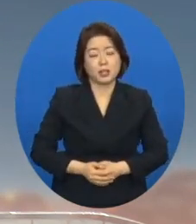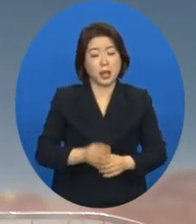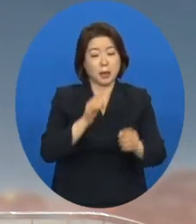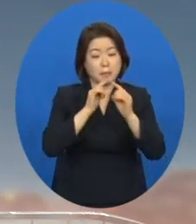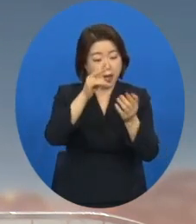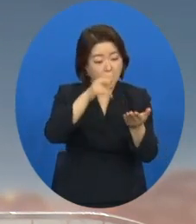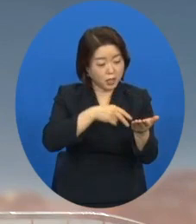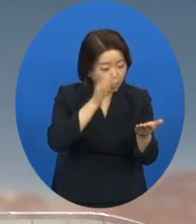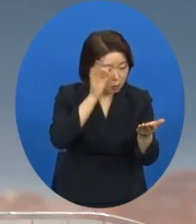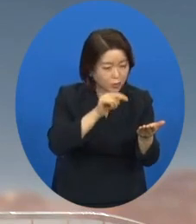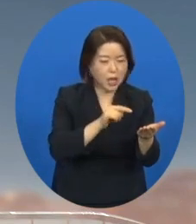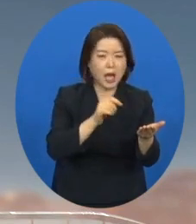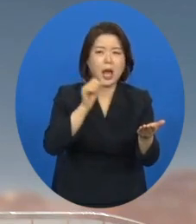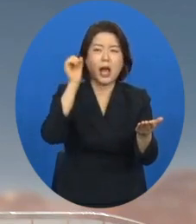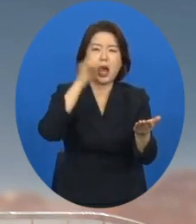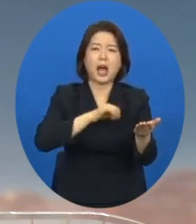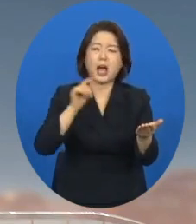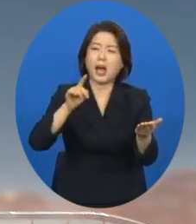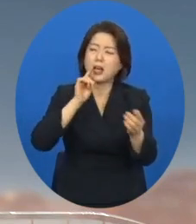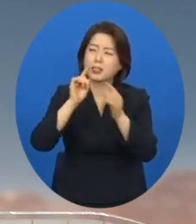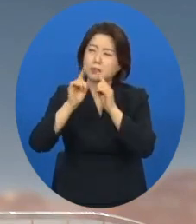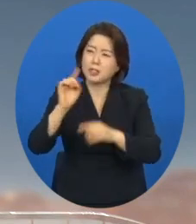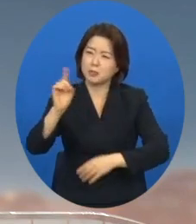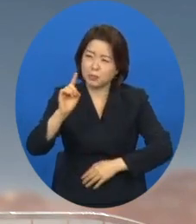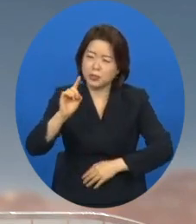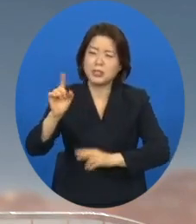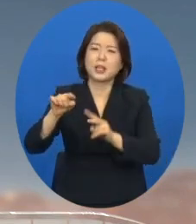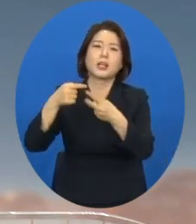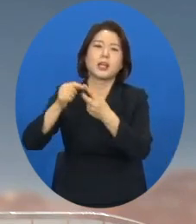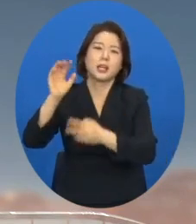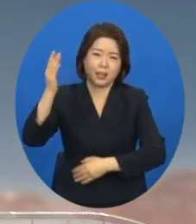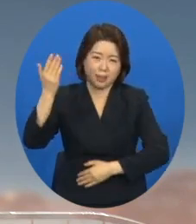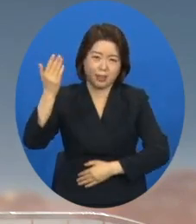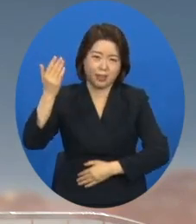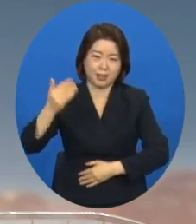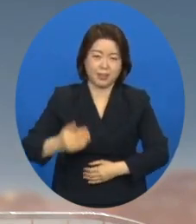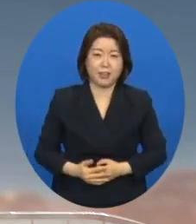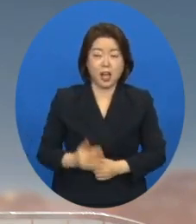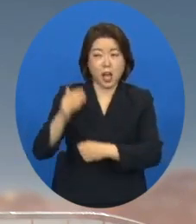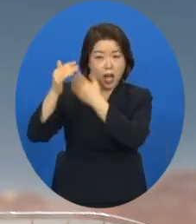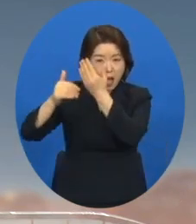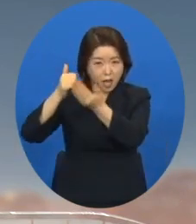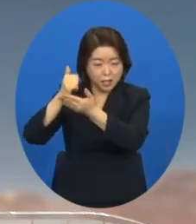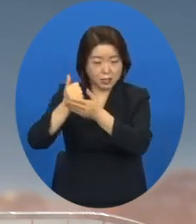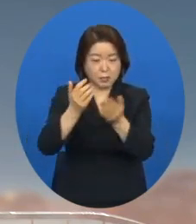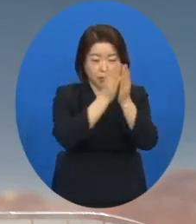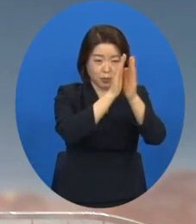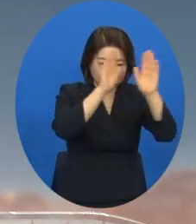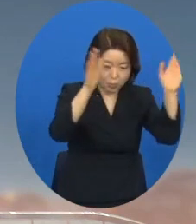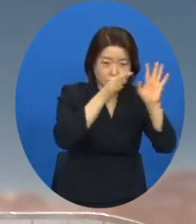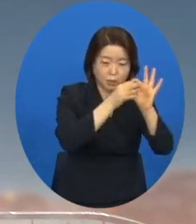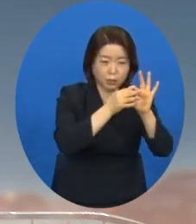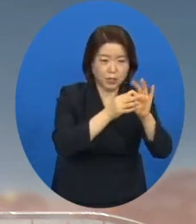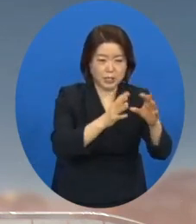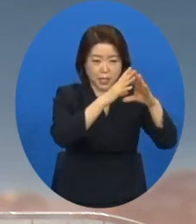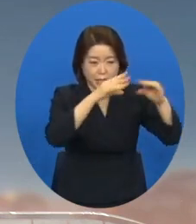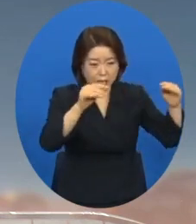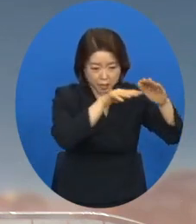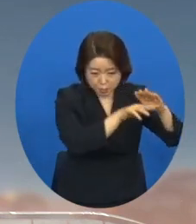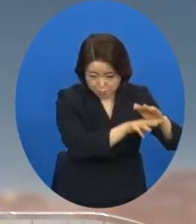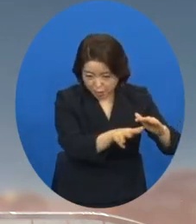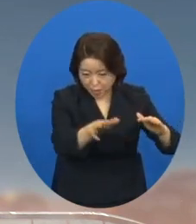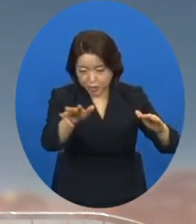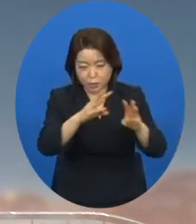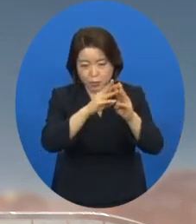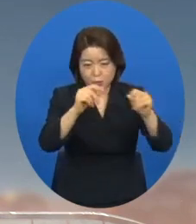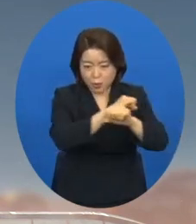보니까 그 말이 뭔지 좀 이해가 되기 시작했어요. 그러니까 마치 하나님께서 모세를 통해서 애굽에서 건지시고